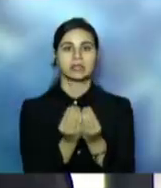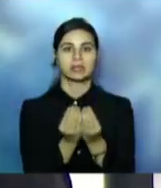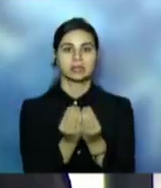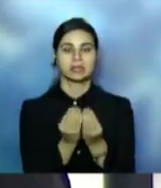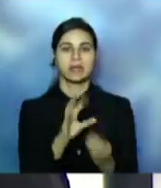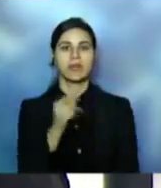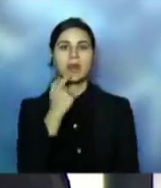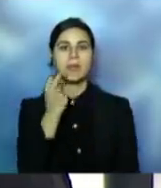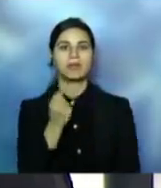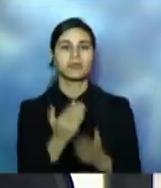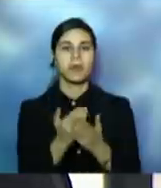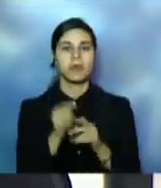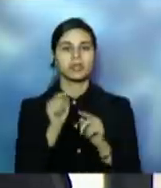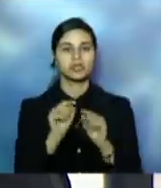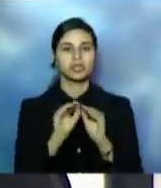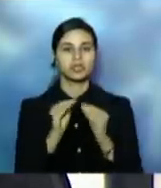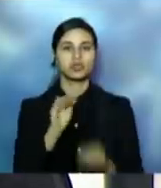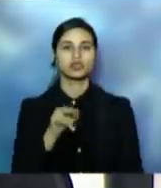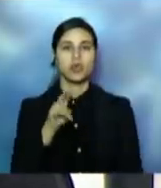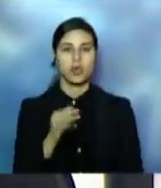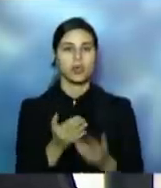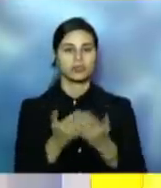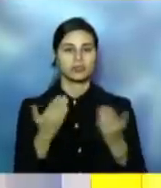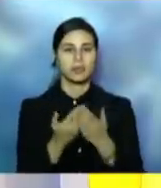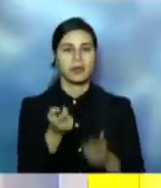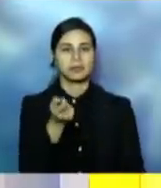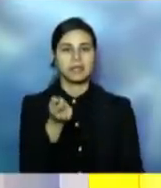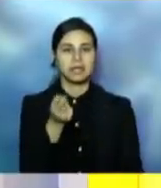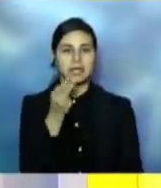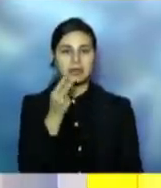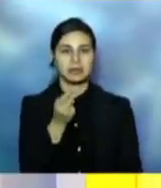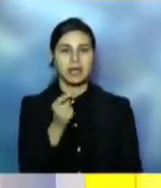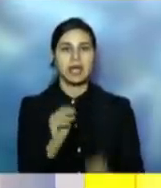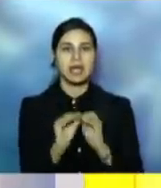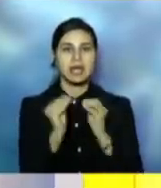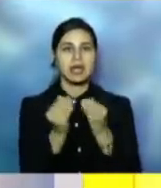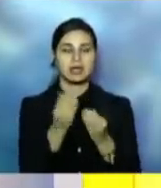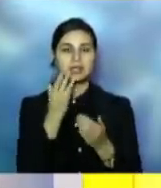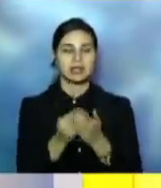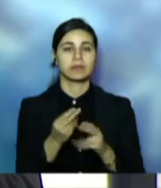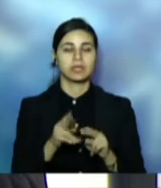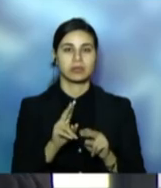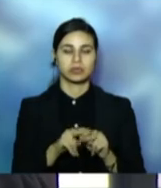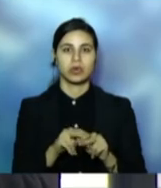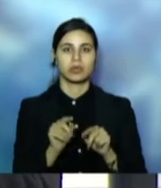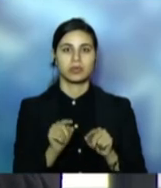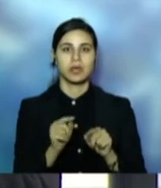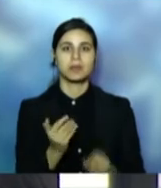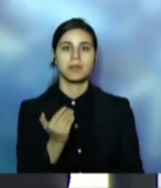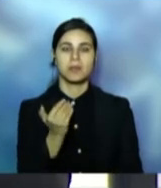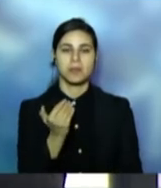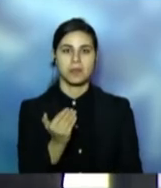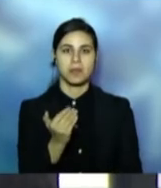აი მარწყოში შემავალ, ჟოლოში შემავალ, აი პატარა ნაწილაკებს აქვს გარსი და შესაბამისად